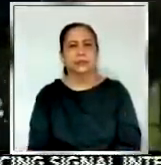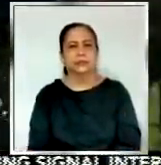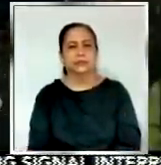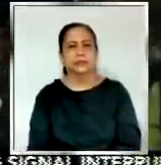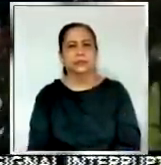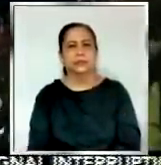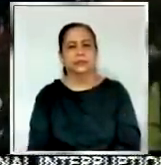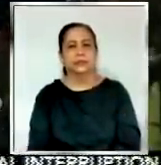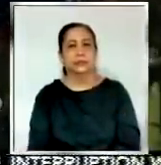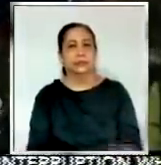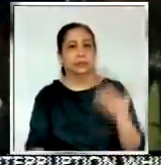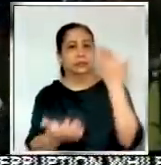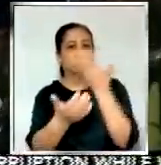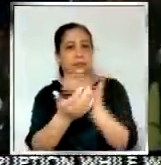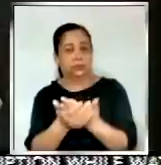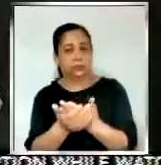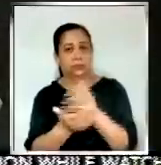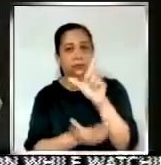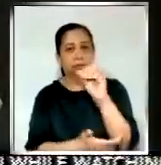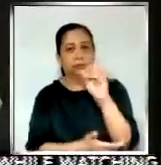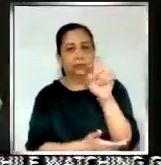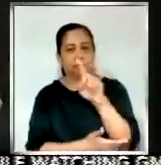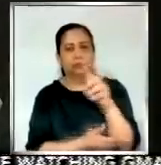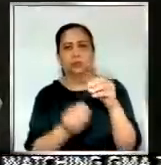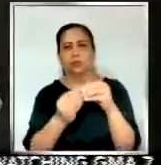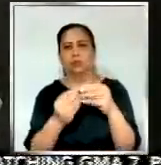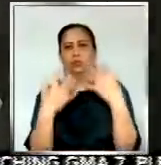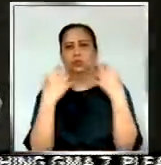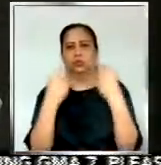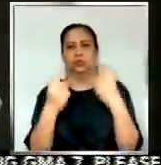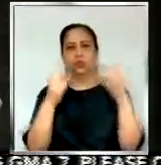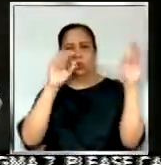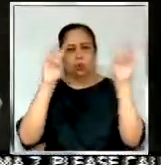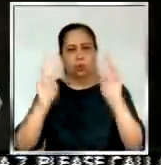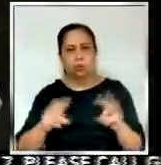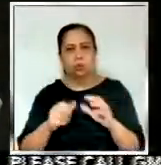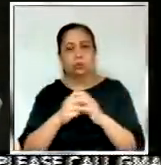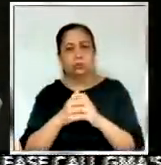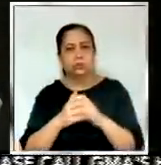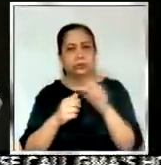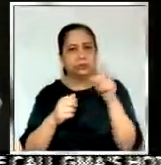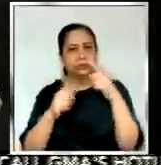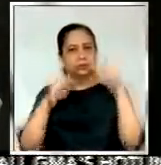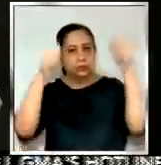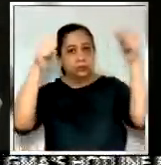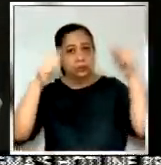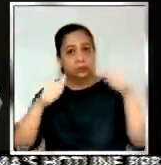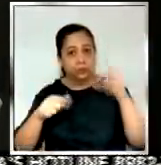Pagdating namin sa bayan ng Lopez, lalo pang lumakas ang hangin. Ang signage ng tinuluyan naming lodge